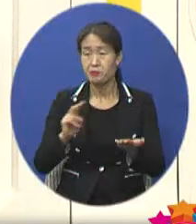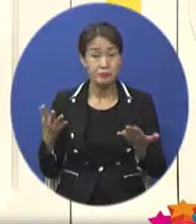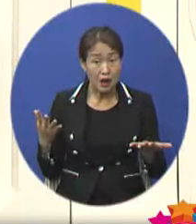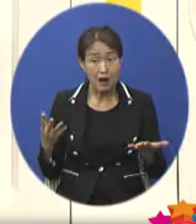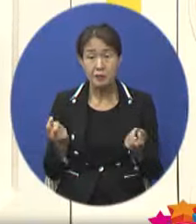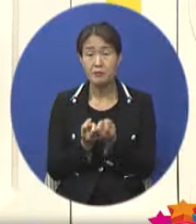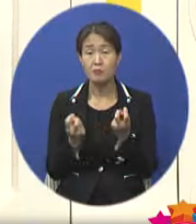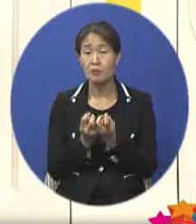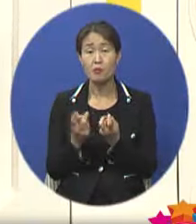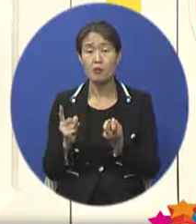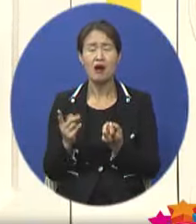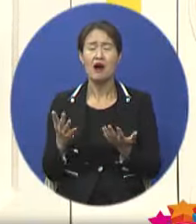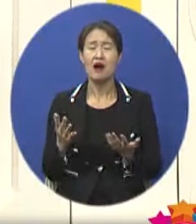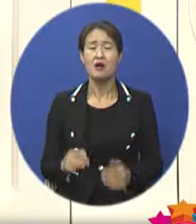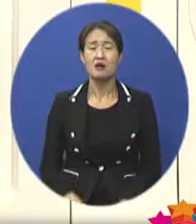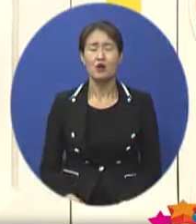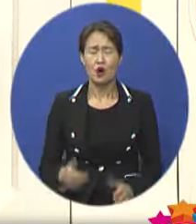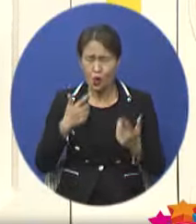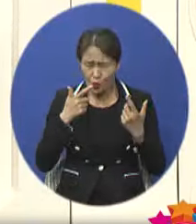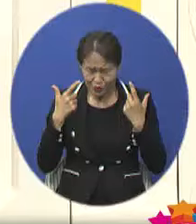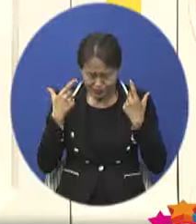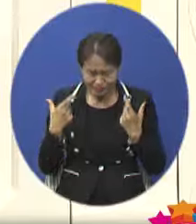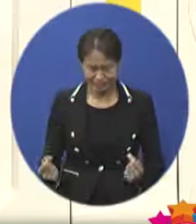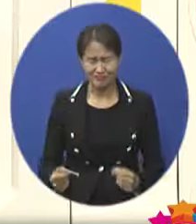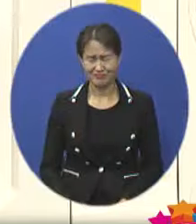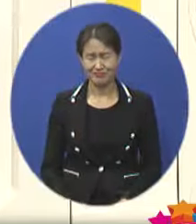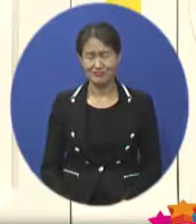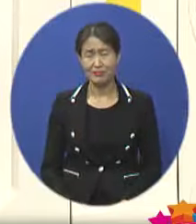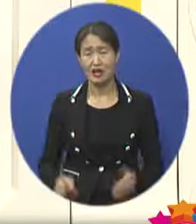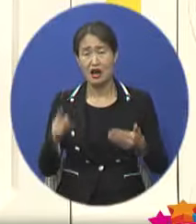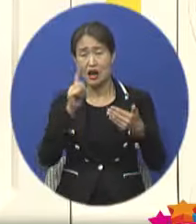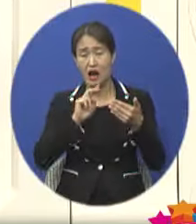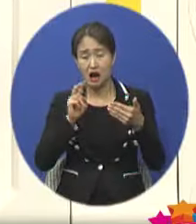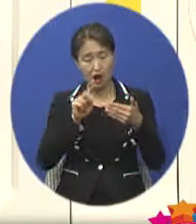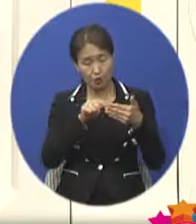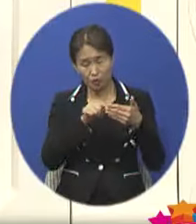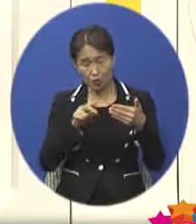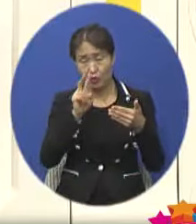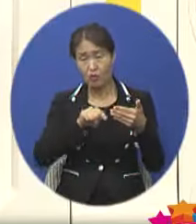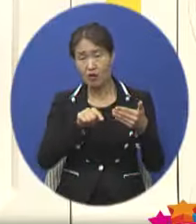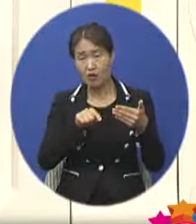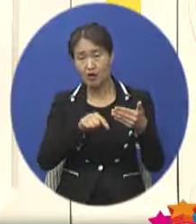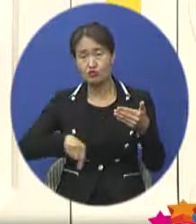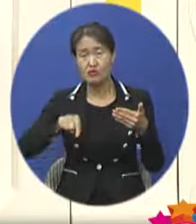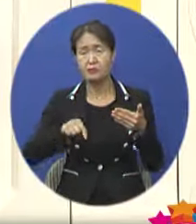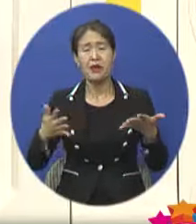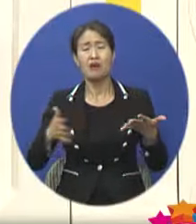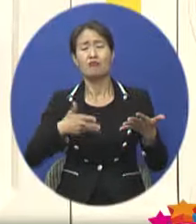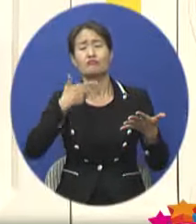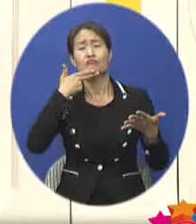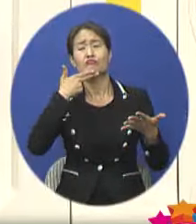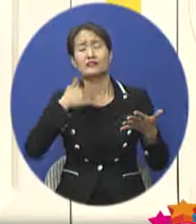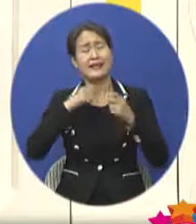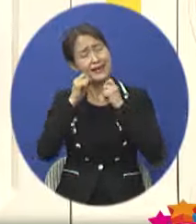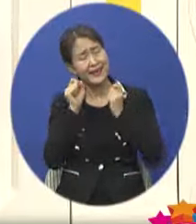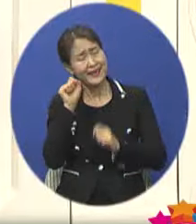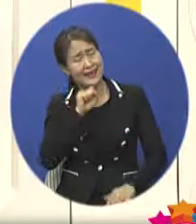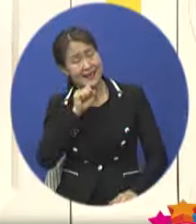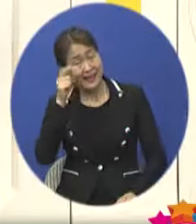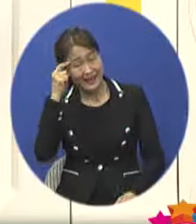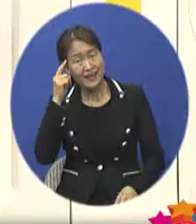하나? 아무것도 아니고 똑같아. 똑같아요. 9곡 중에서 나는 불 노래가 없다. 없다. 네, 창곡이 있다. 이러신 분들은